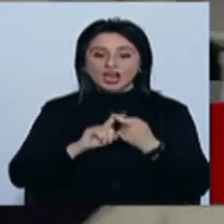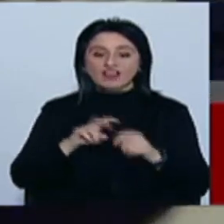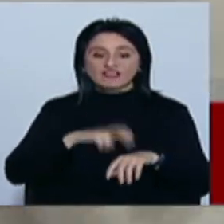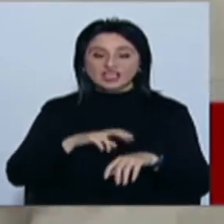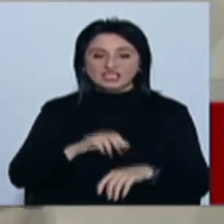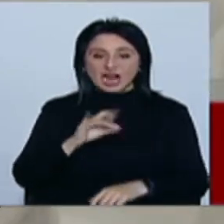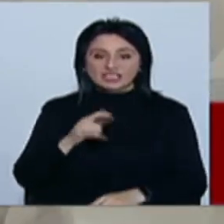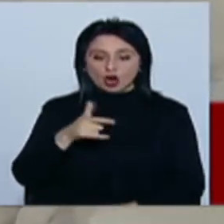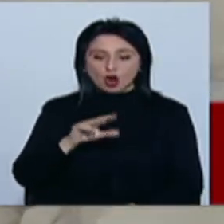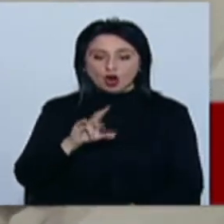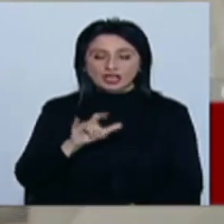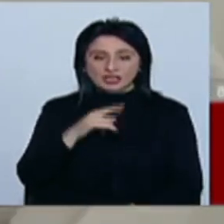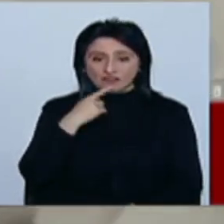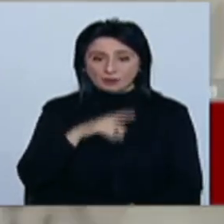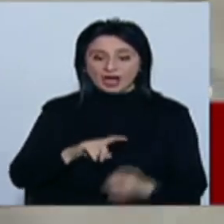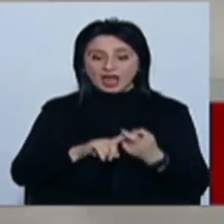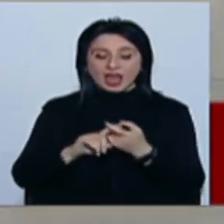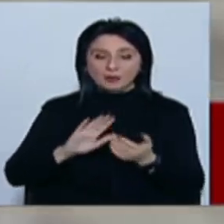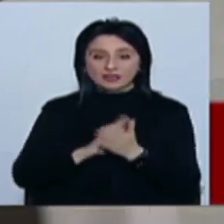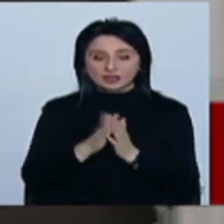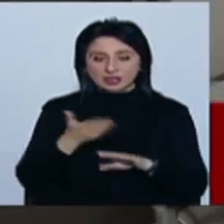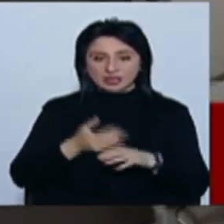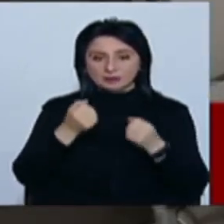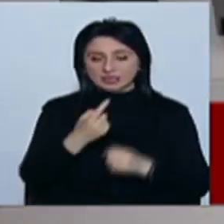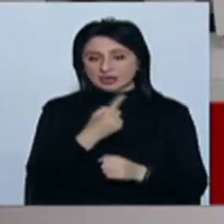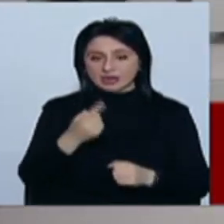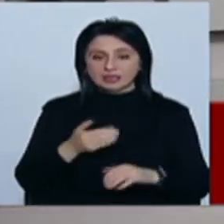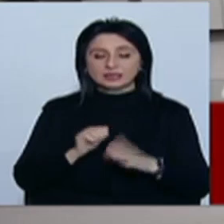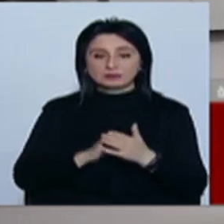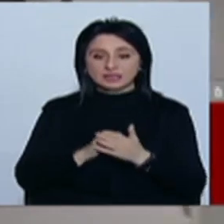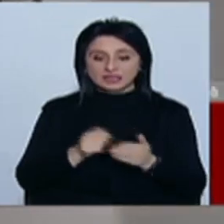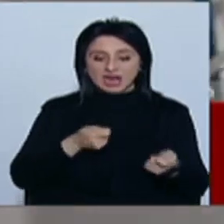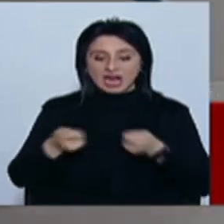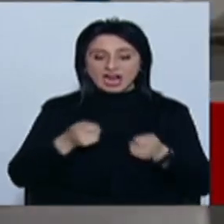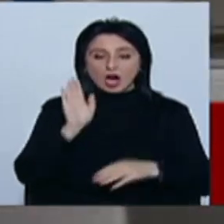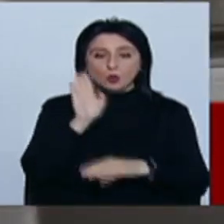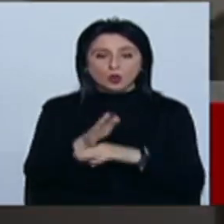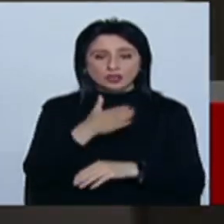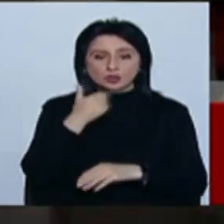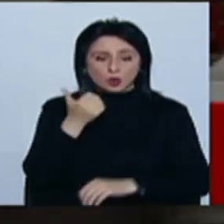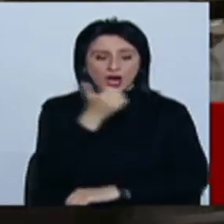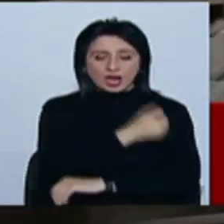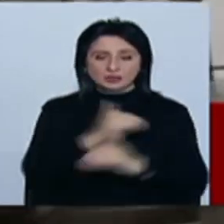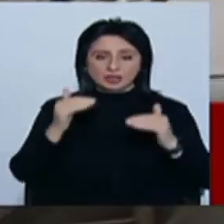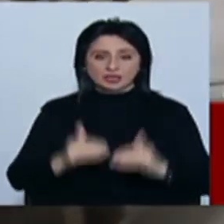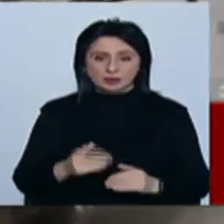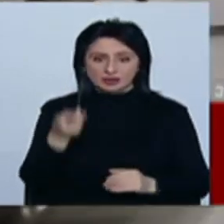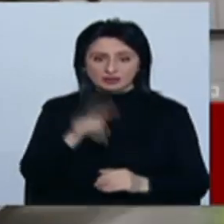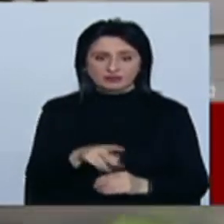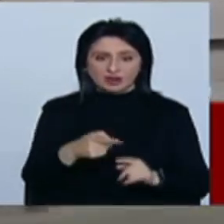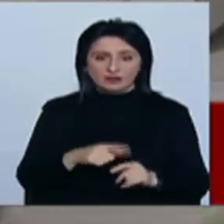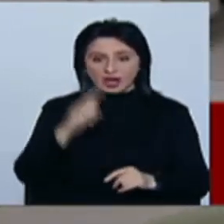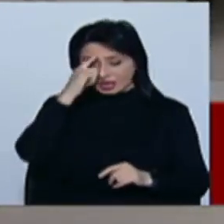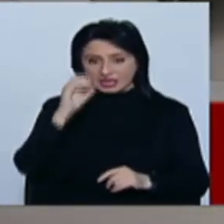ინფექციონისტი ალექსანდრე გოგინავა აცხადებს, ეპიდვითარების დამძიმების ერთ-ერთი მიზეზი რეგულაციების დაუცველობისა და აცრების დაბალ ტემპთან ერთად